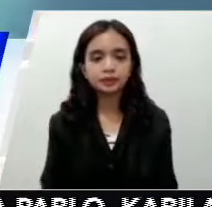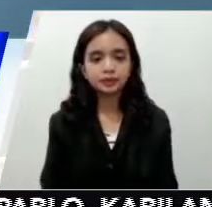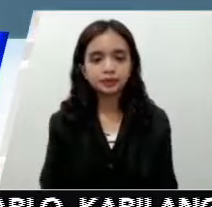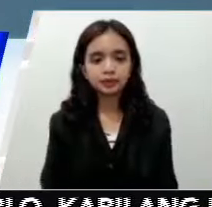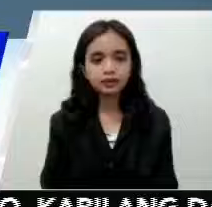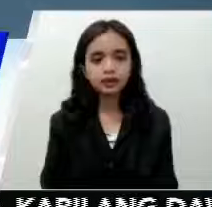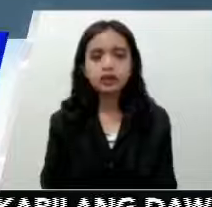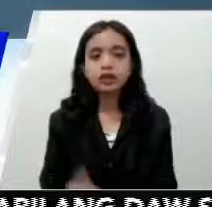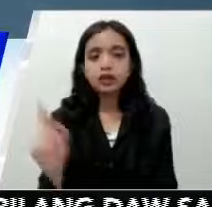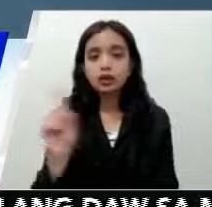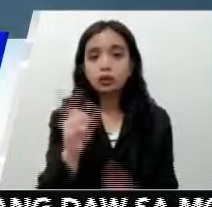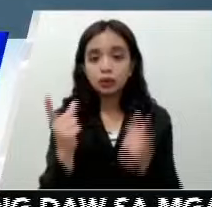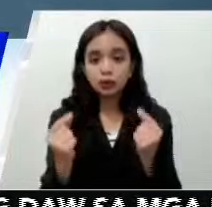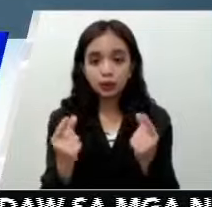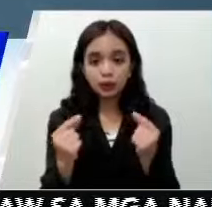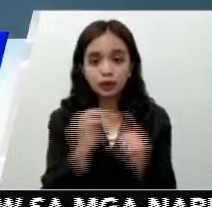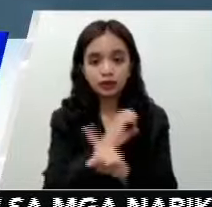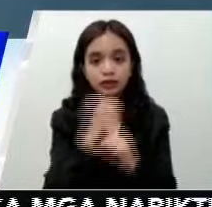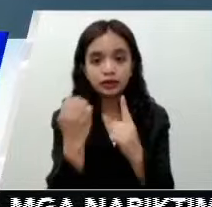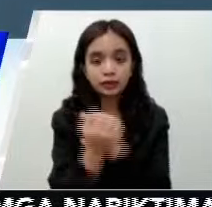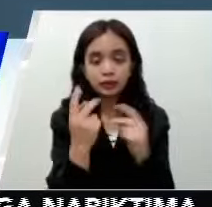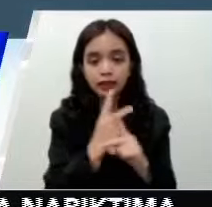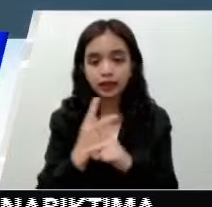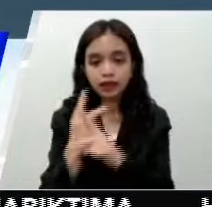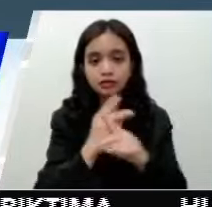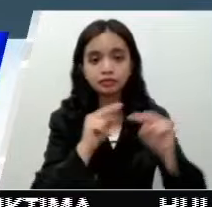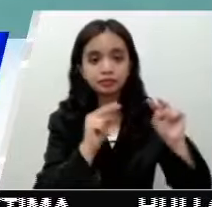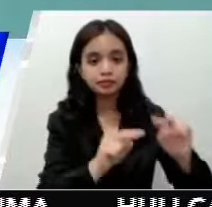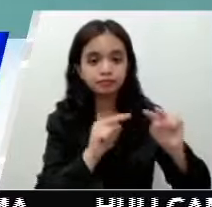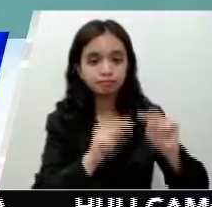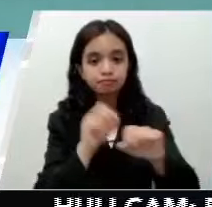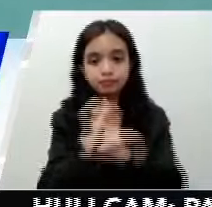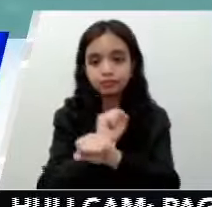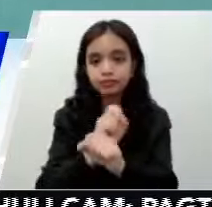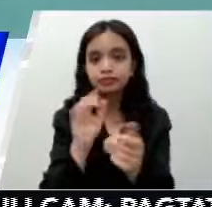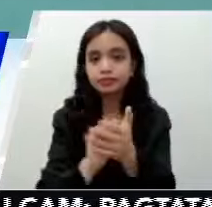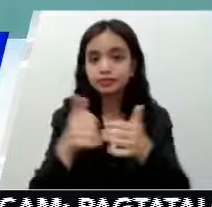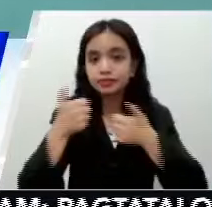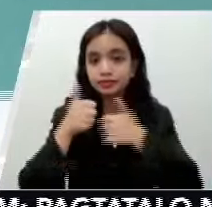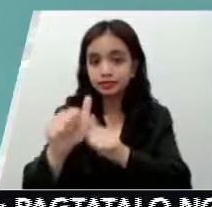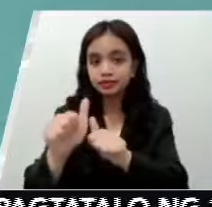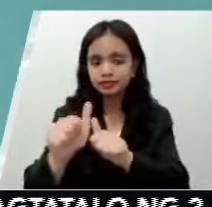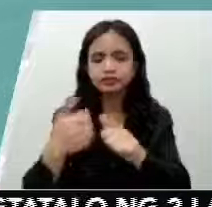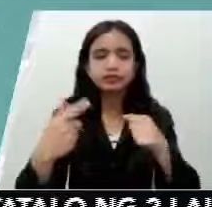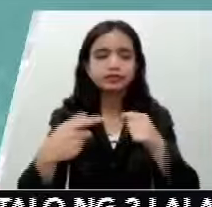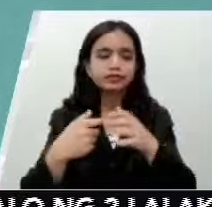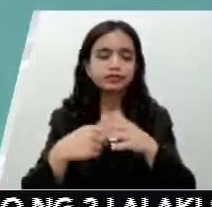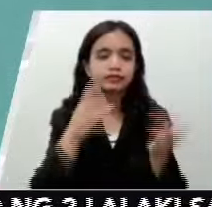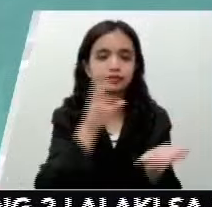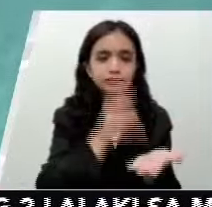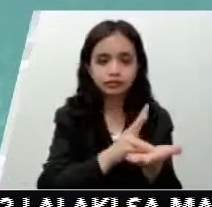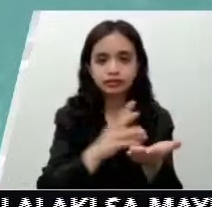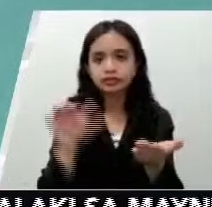ginagawa raw nilang environmental protection at monitoring work ay alinsunod sa domestic at international laws.